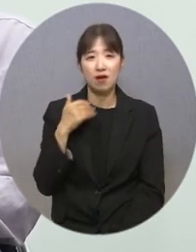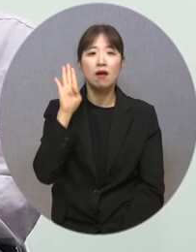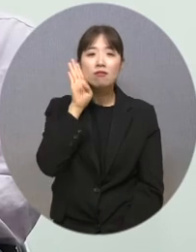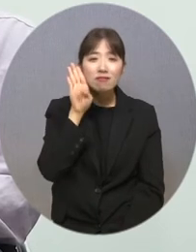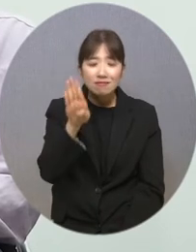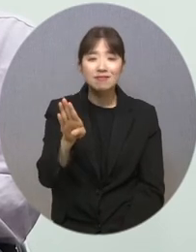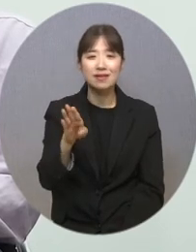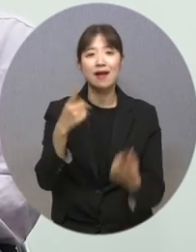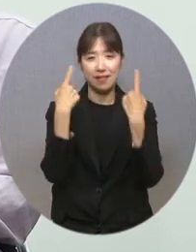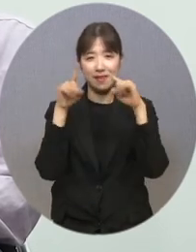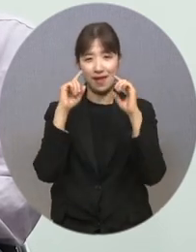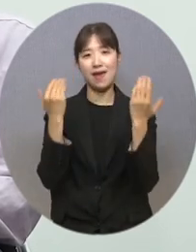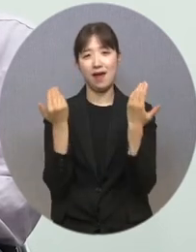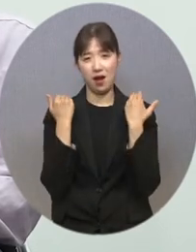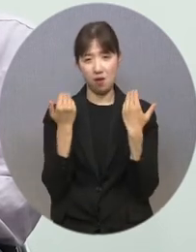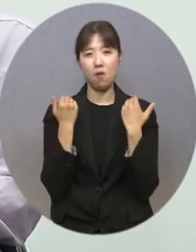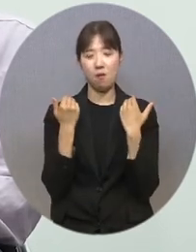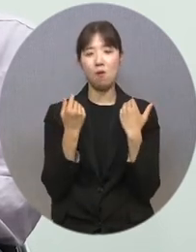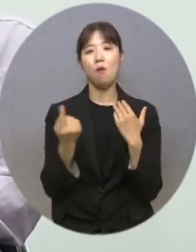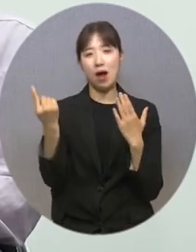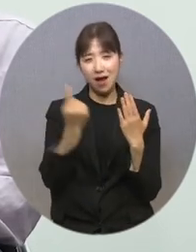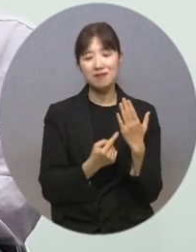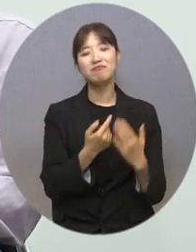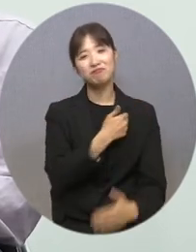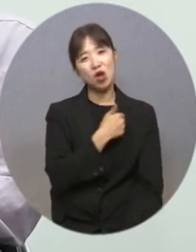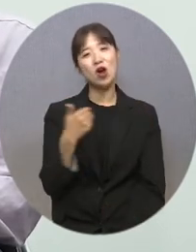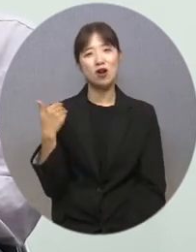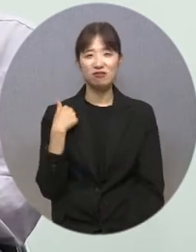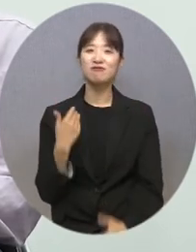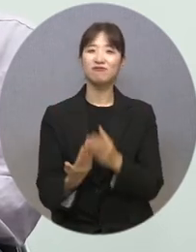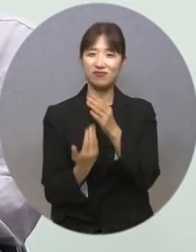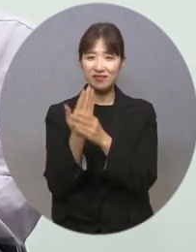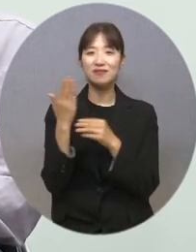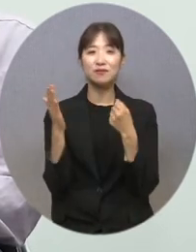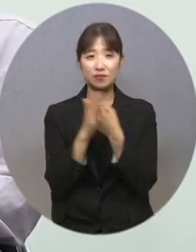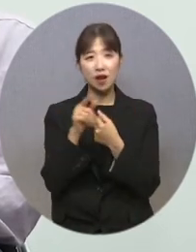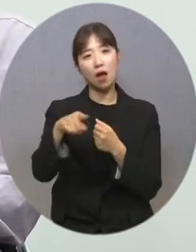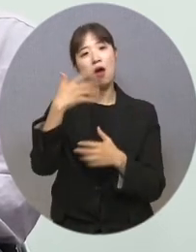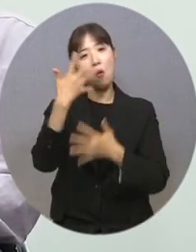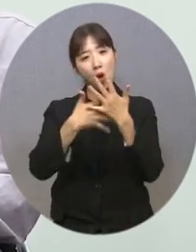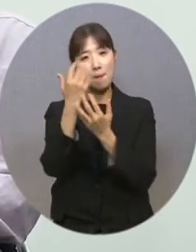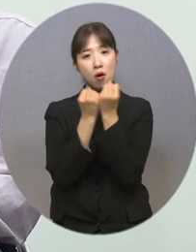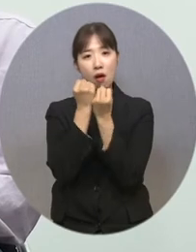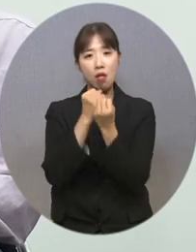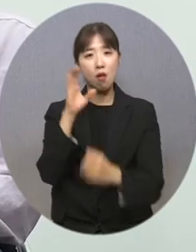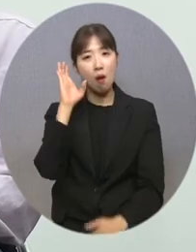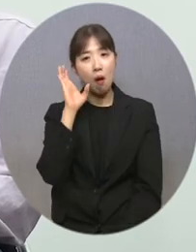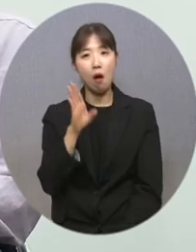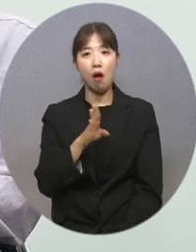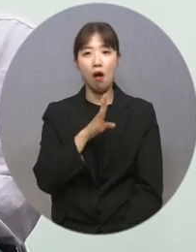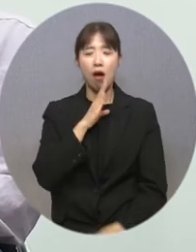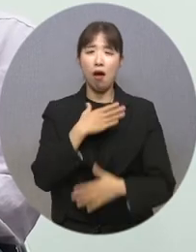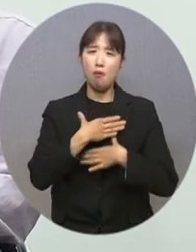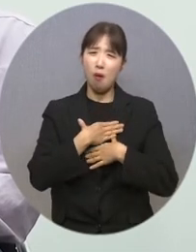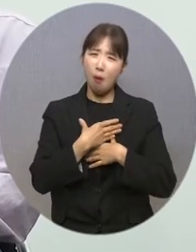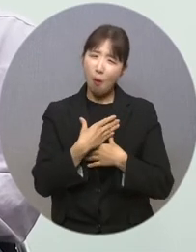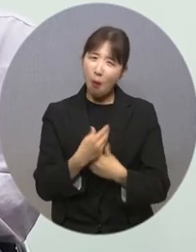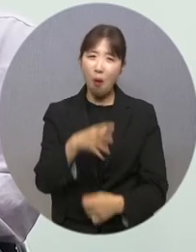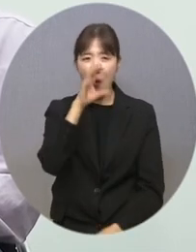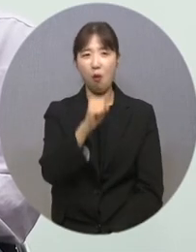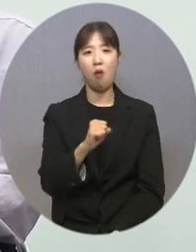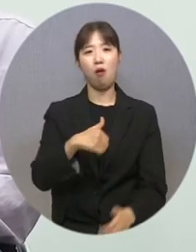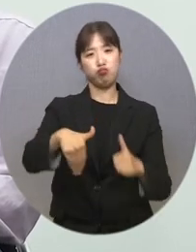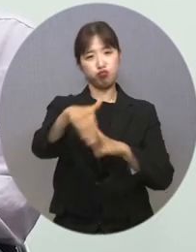이제 대학을 와서 이제 쪼끔 일로 된게 고 하면서 어허 변했어 를 듣는데 굉장히 편하더라구요 이